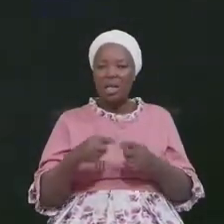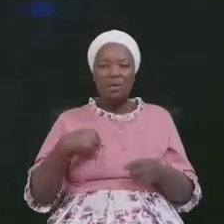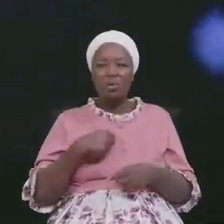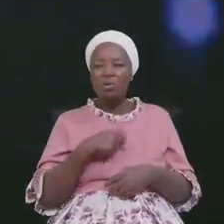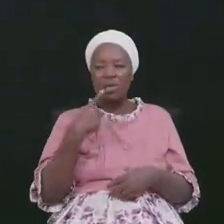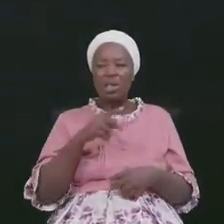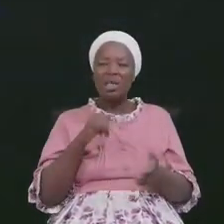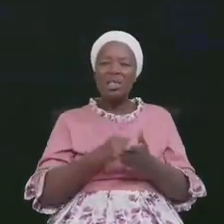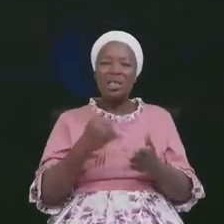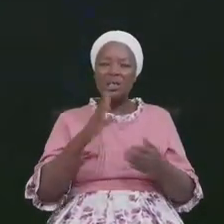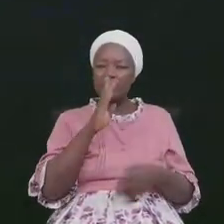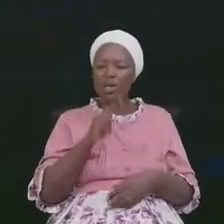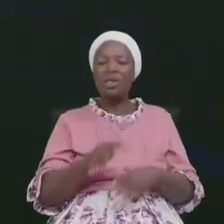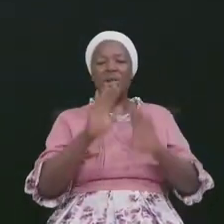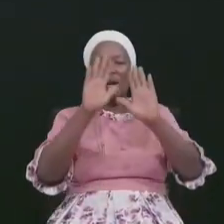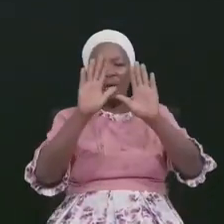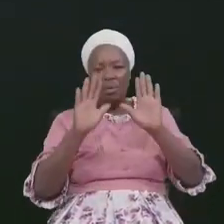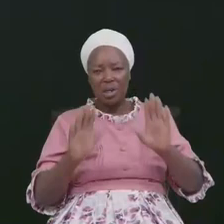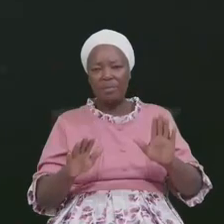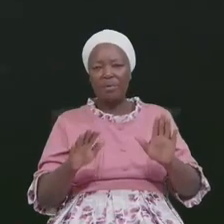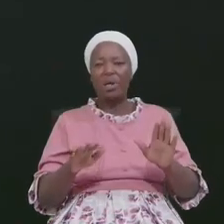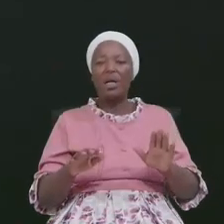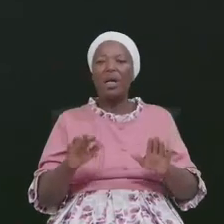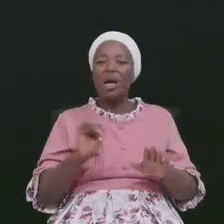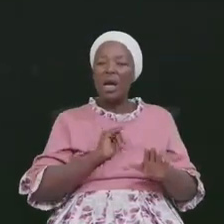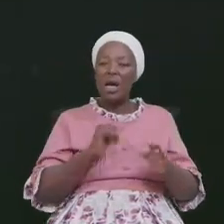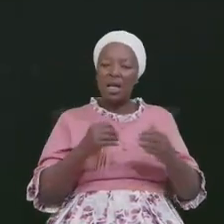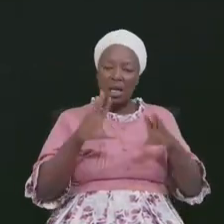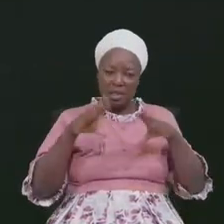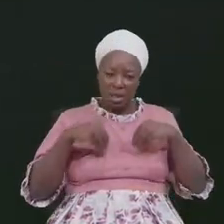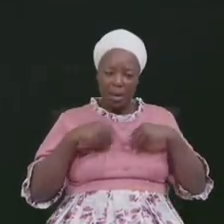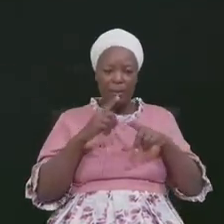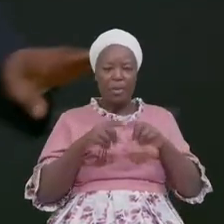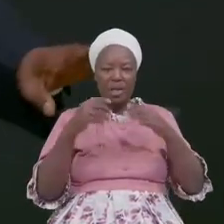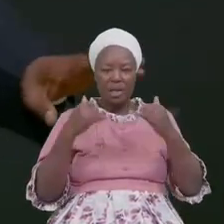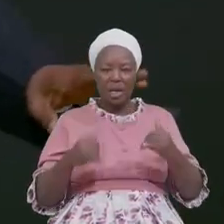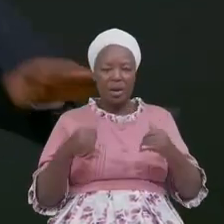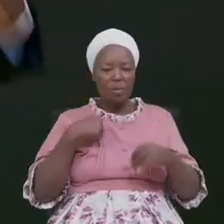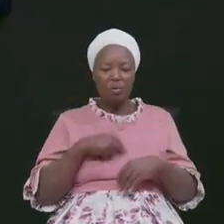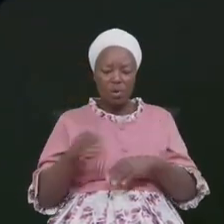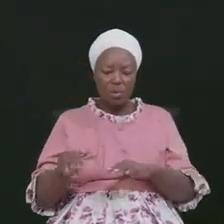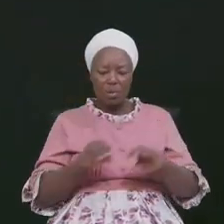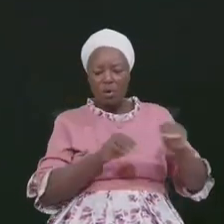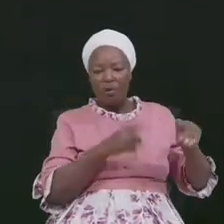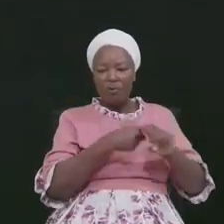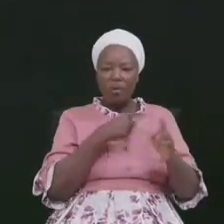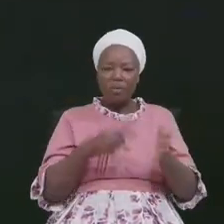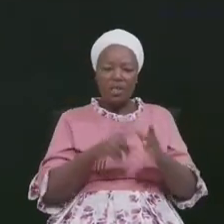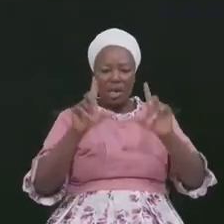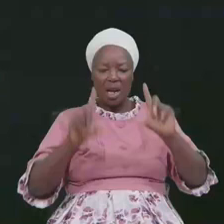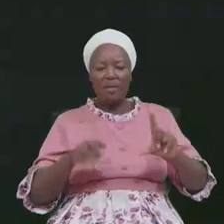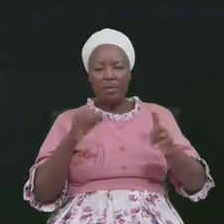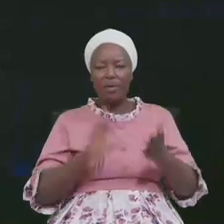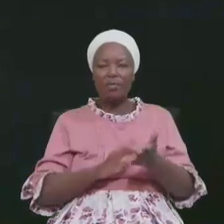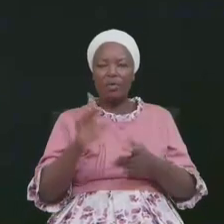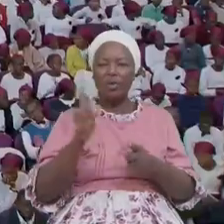glorieux, j'accepte, mais maintenant, nous passons de ce niveau de gloire à un niveau supérieur de